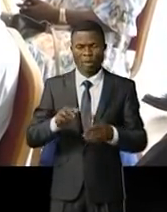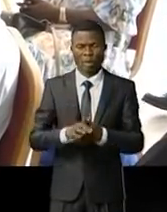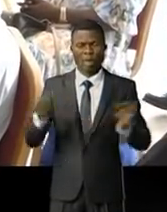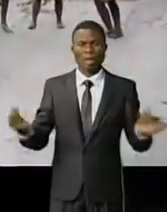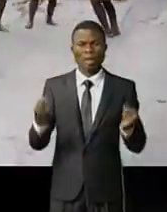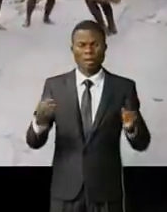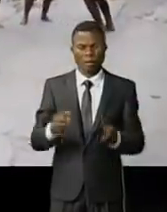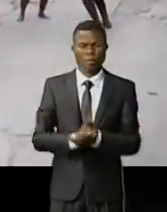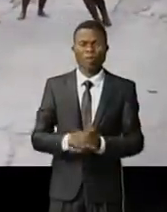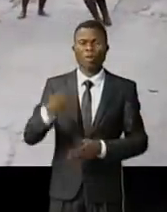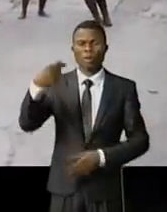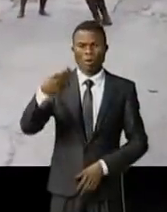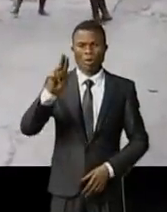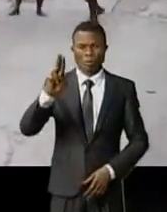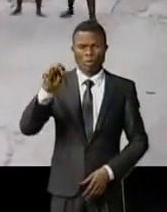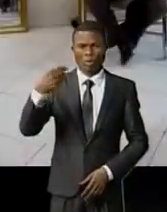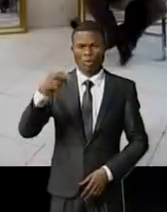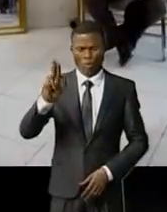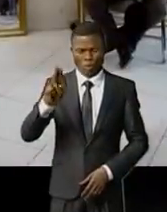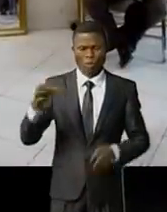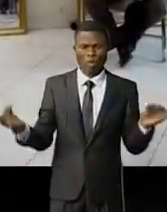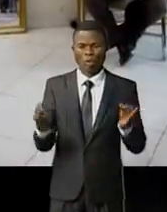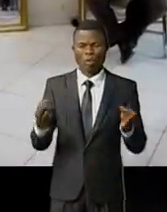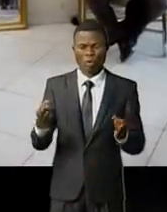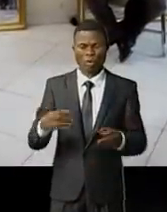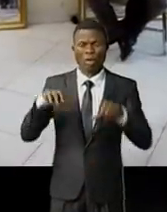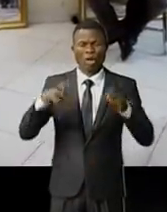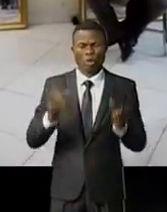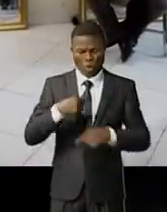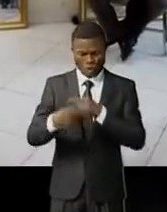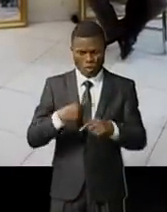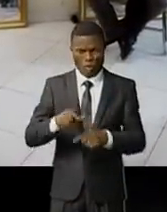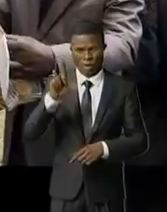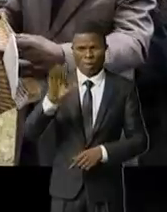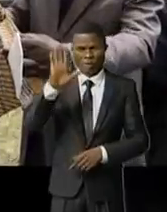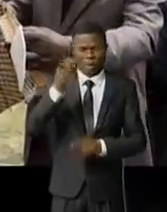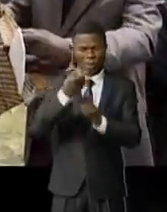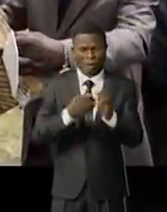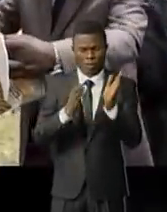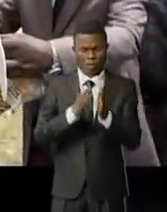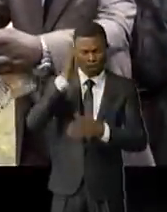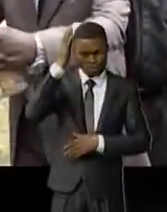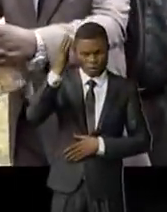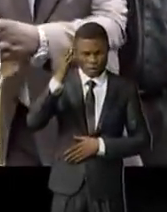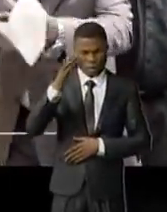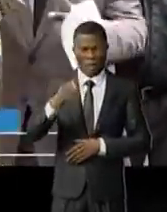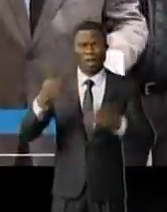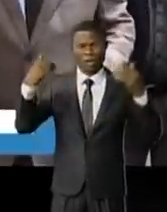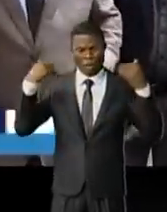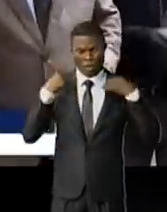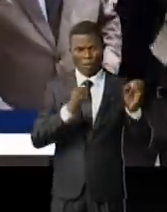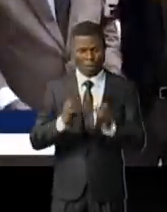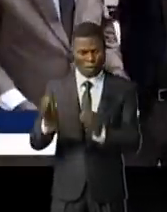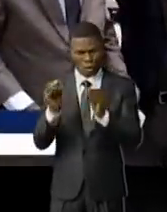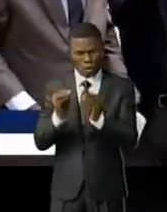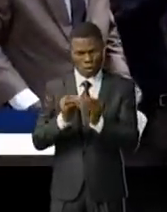festival de Gungu, autre patrimoine culturel congolais, ouvre ses portes le 25 septembre prochain. Ses animateurs ont remis